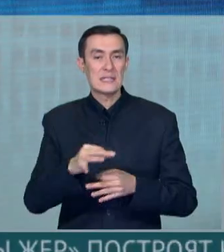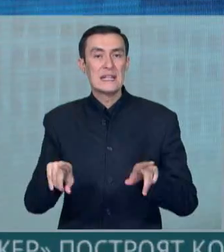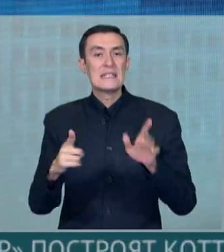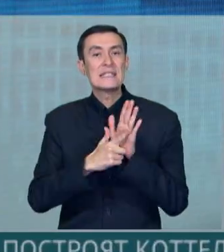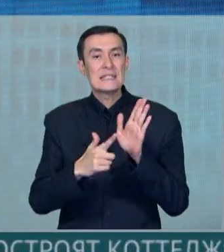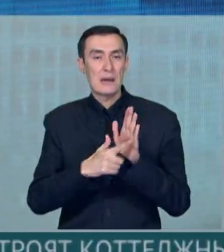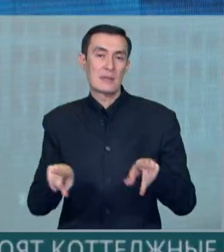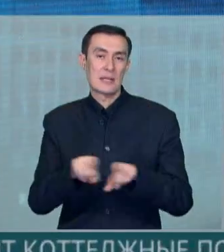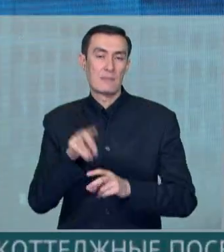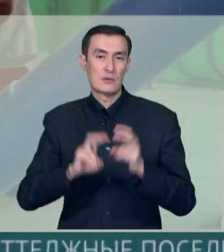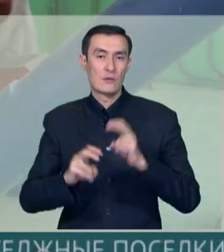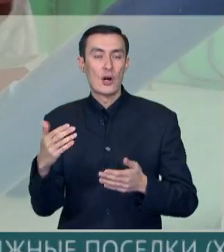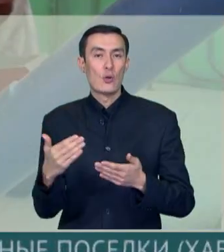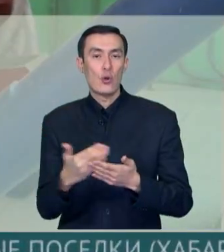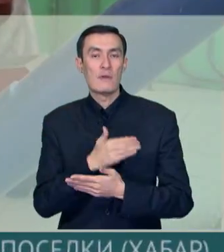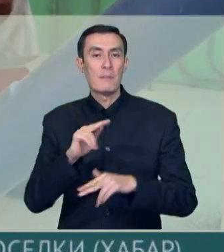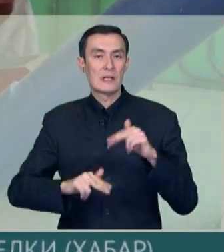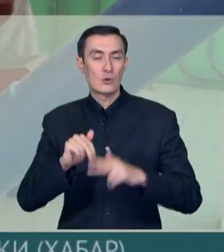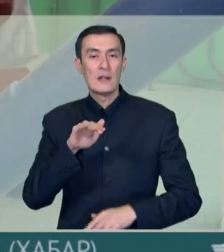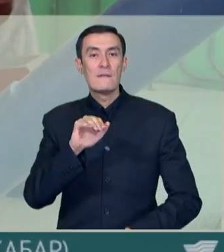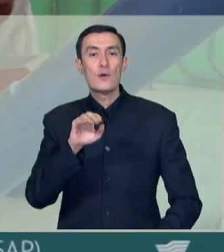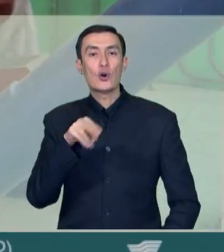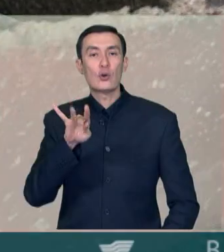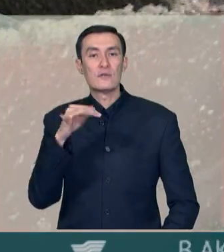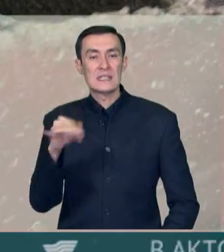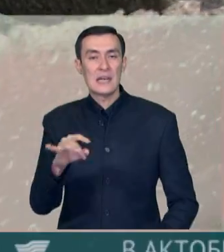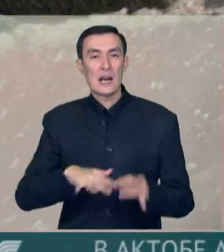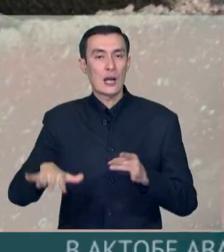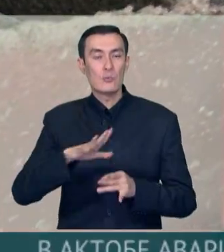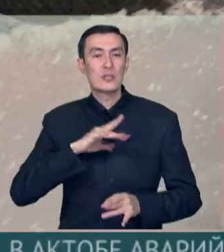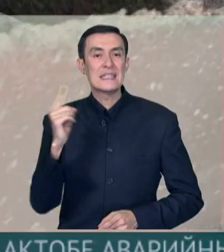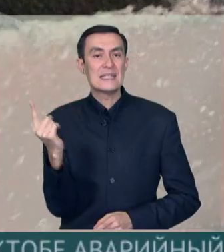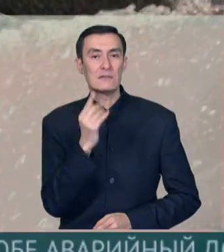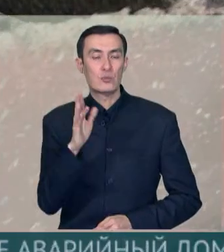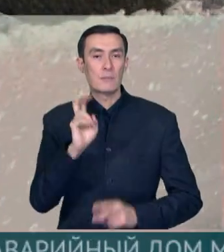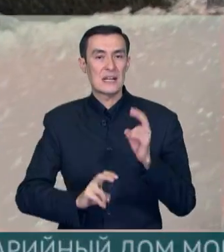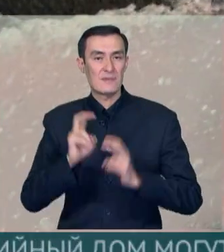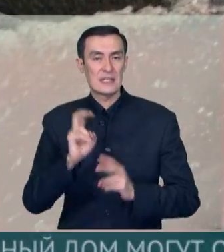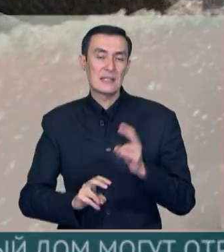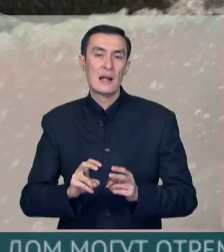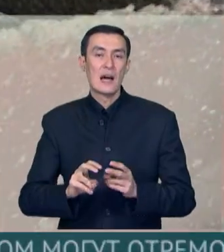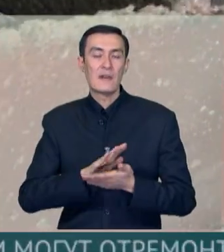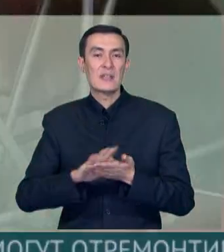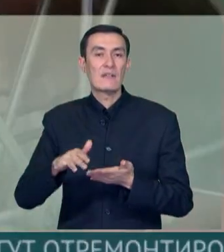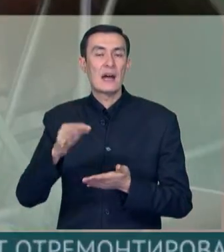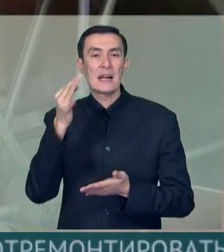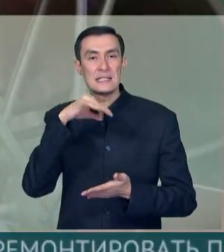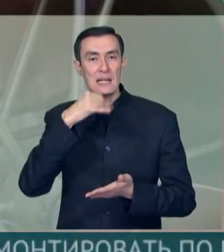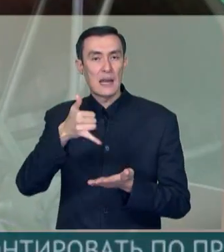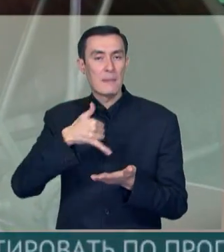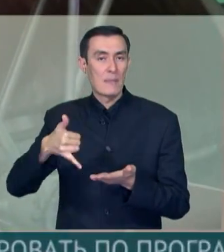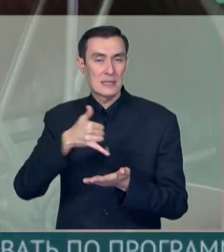предприятий. Новый построен в Федоровском районе. Он будет единственным в области, где будут производить рафинированное растительное